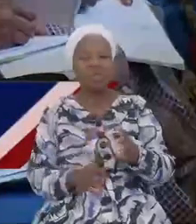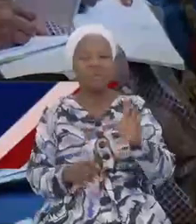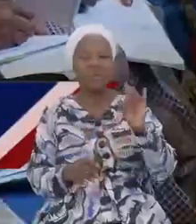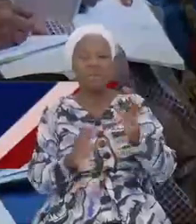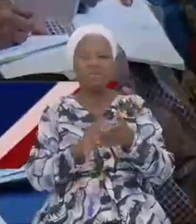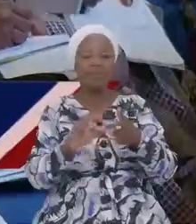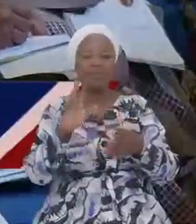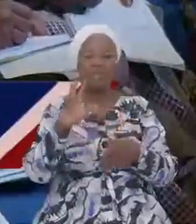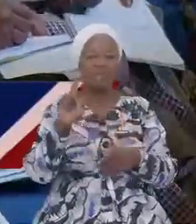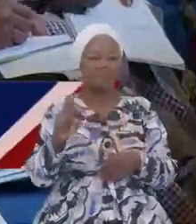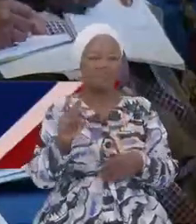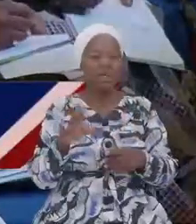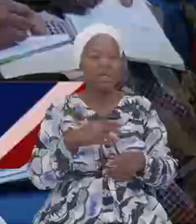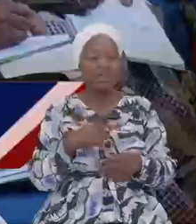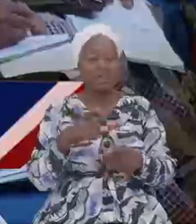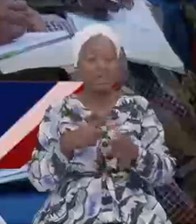8, verset 31.